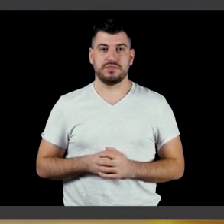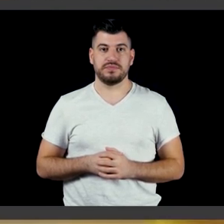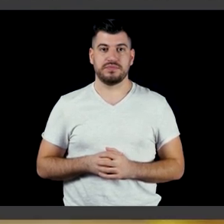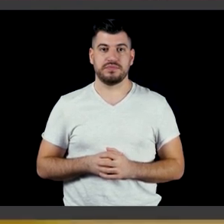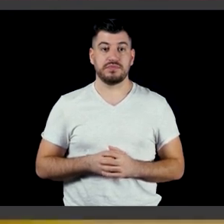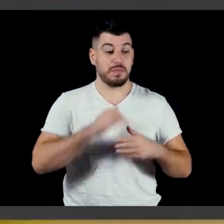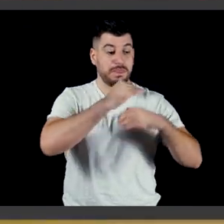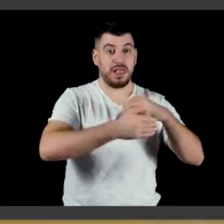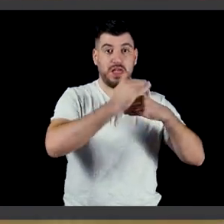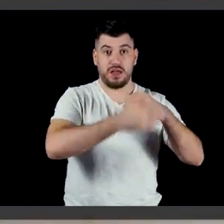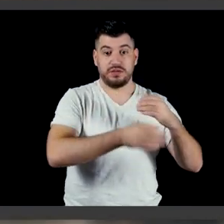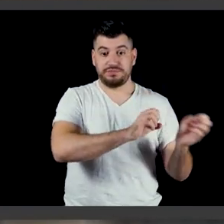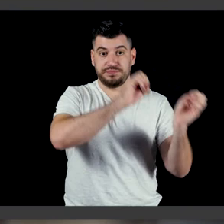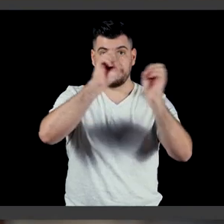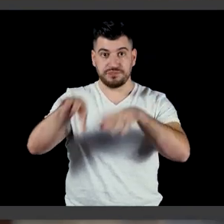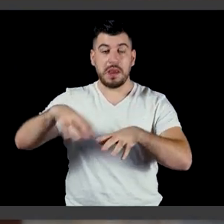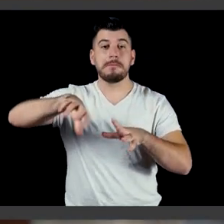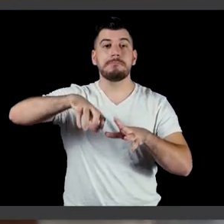Το ξύσμα το βάζω μέσα στο μίξερ